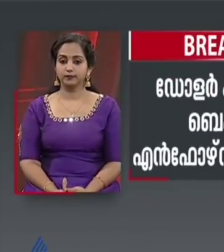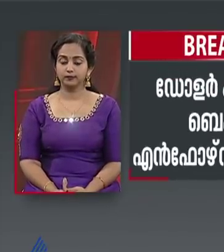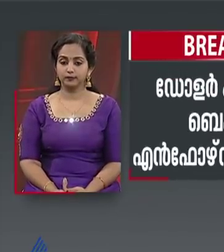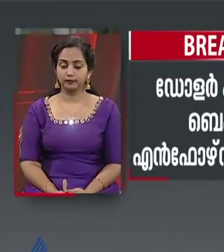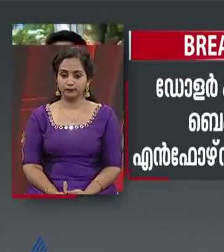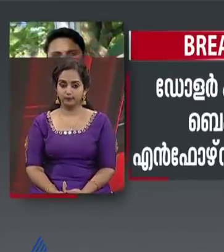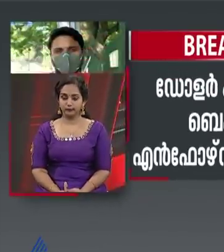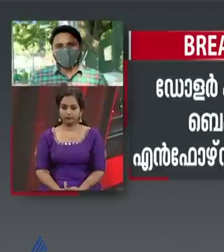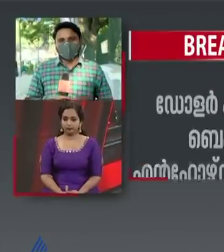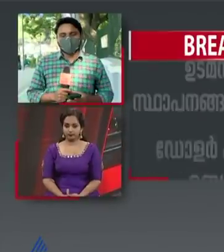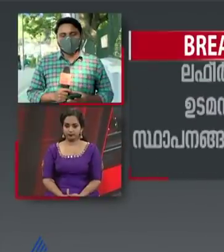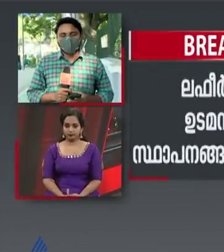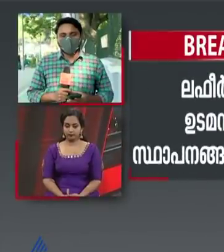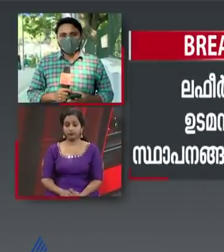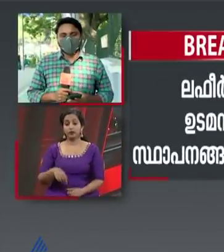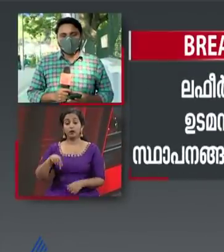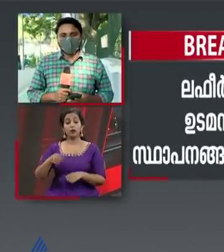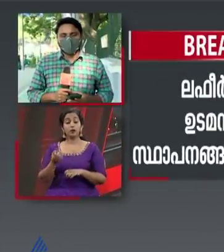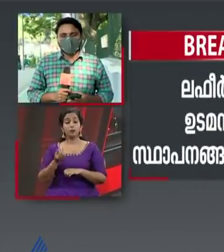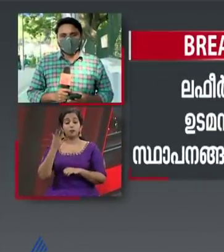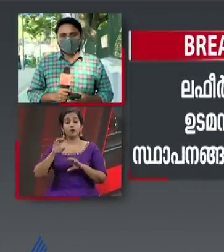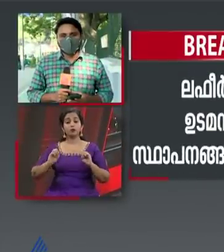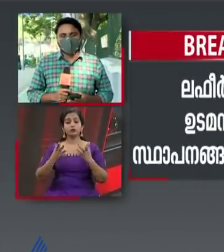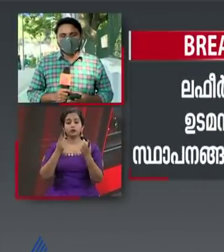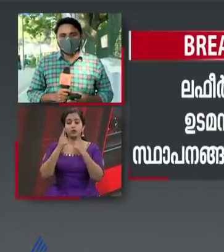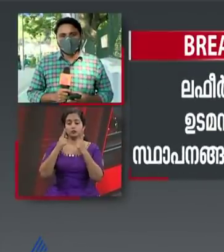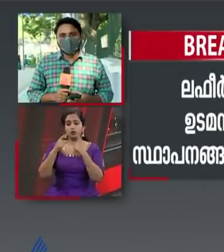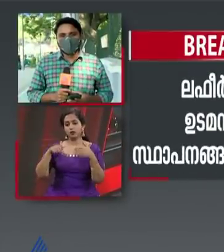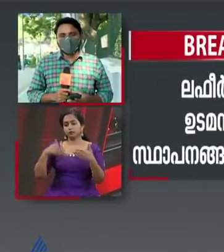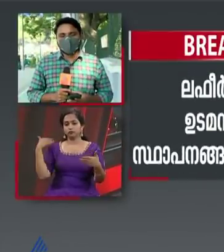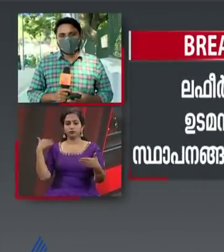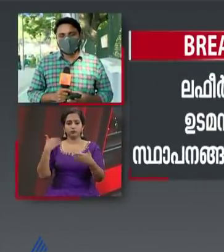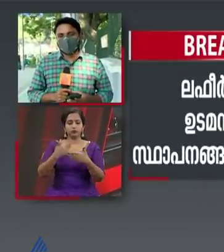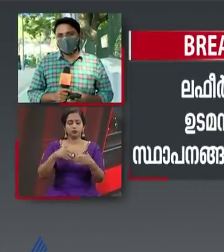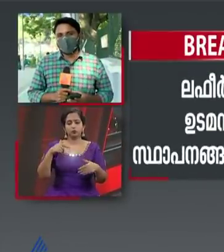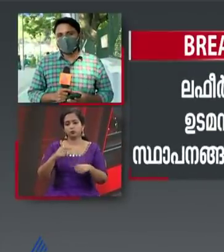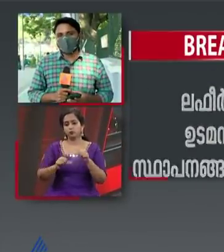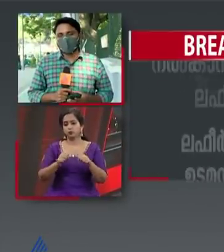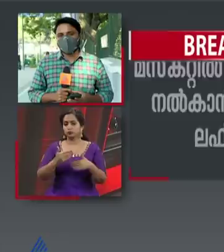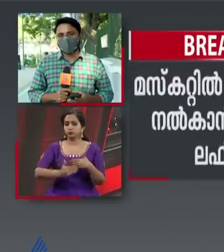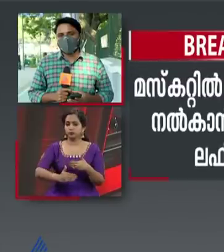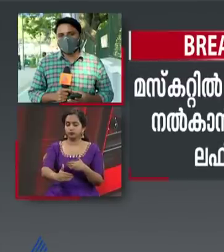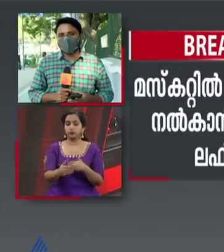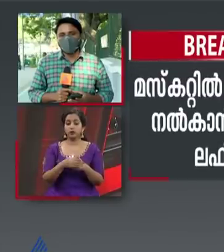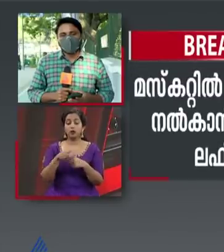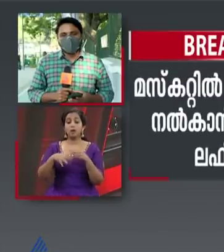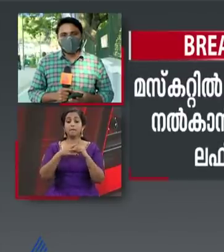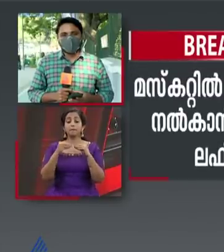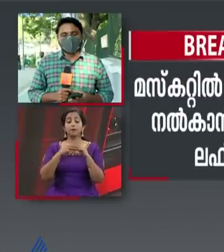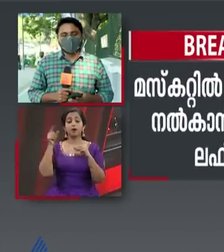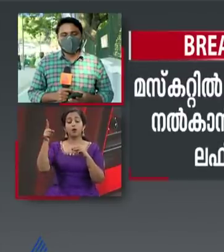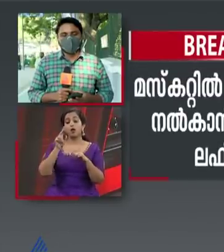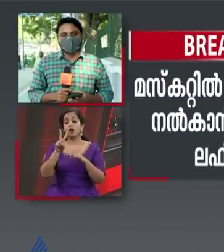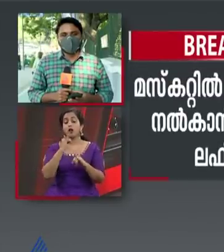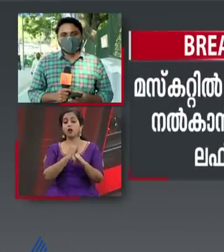ഇന്ന് രാവിലെ തുടങ്ങിയ പരിശോധന ഇപ്പോഴും തുടരുകയാണെന്നാണ് മനസ്സിലാക്കുന്നത്. ബംഗളൂരു HILലെ 2 സ്ഥാപനങ്ങളിലായിട്ടാണ്